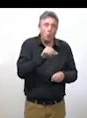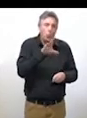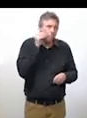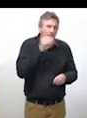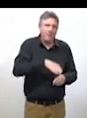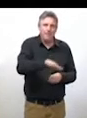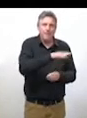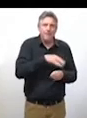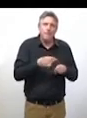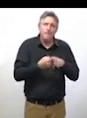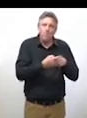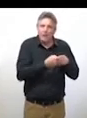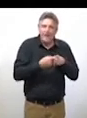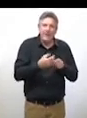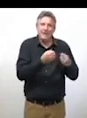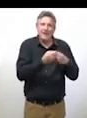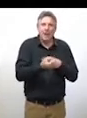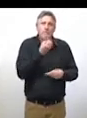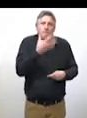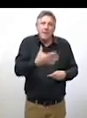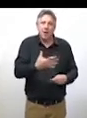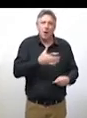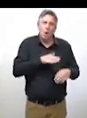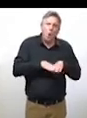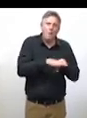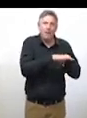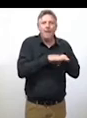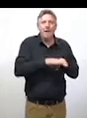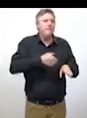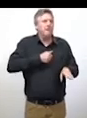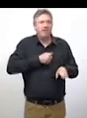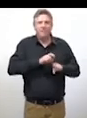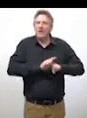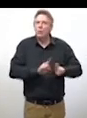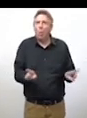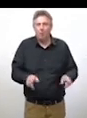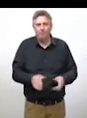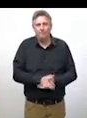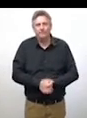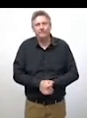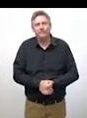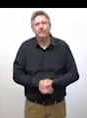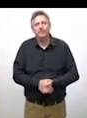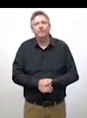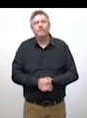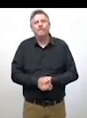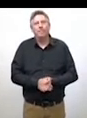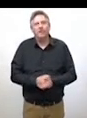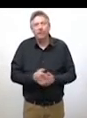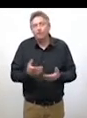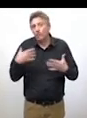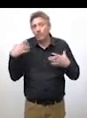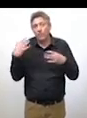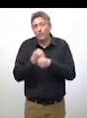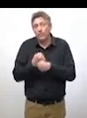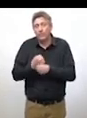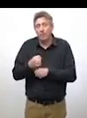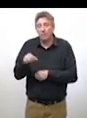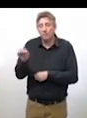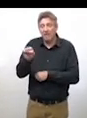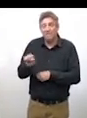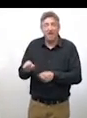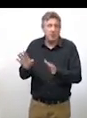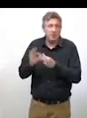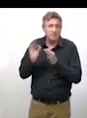monnaie est un bien commun et pas un bien privé. Voilà pour l'introduction rapidement, donc je répète rapidement ce qui a été dit par Stéphane. L'idée